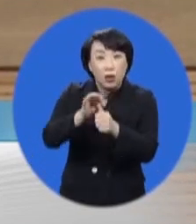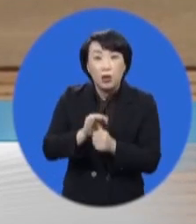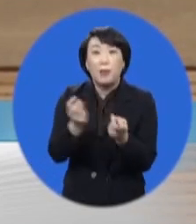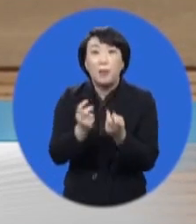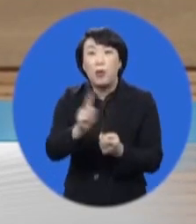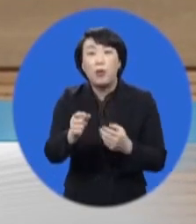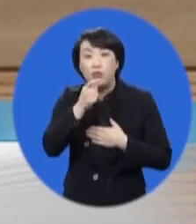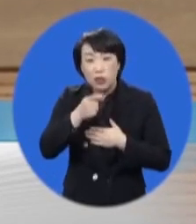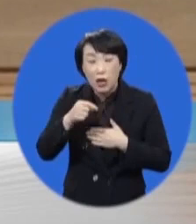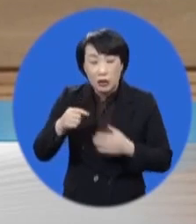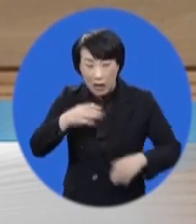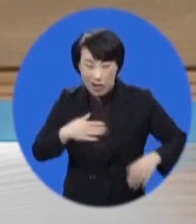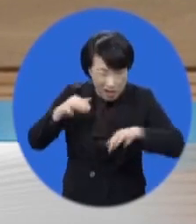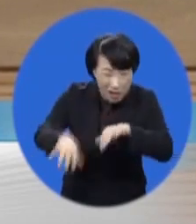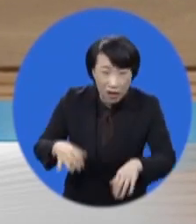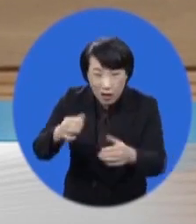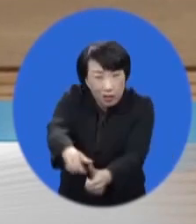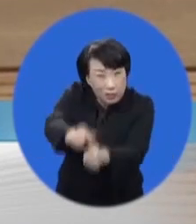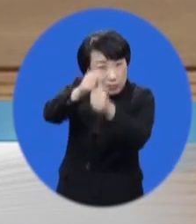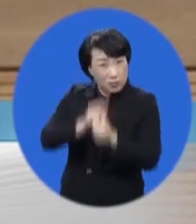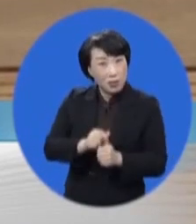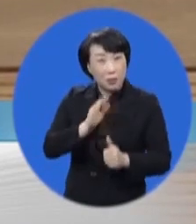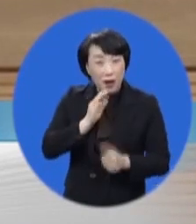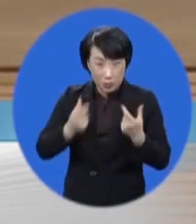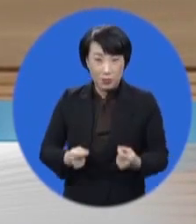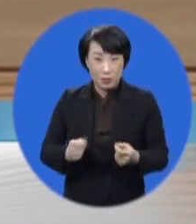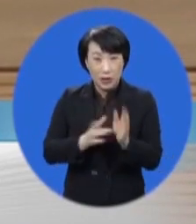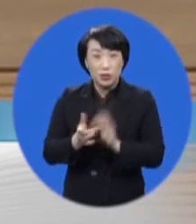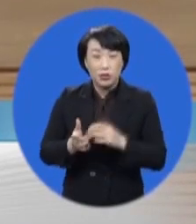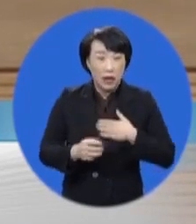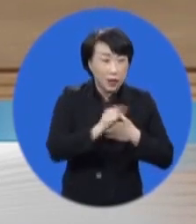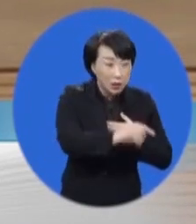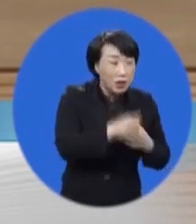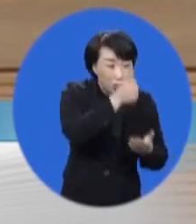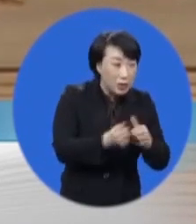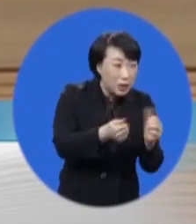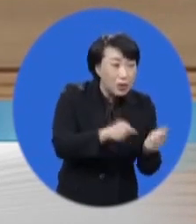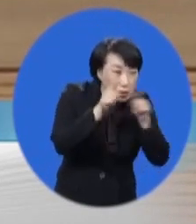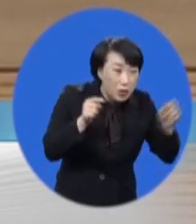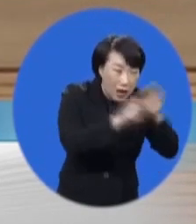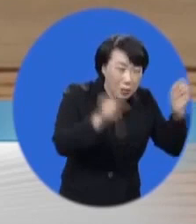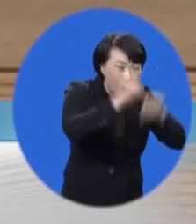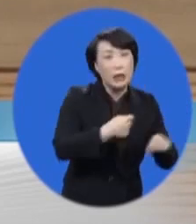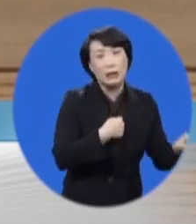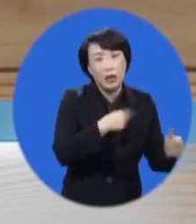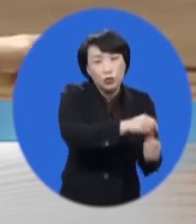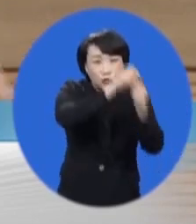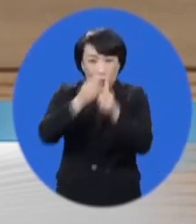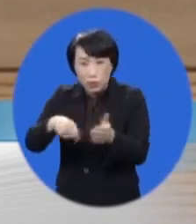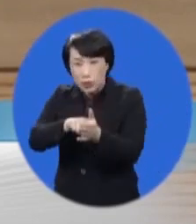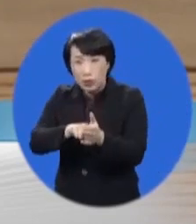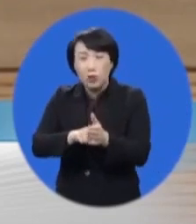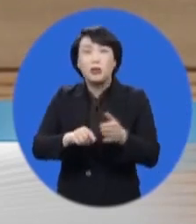자를 건지려고, 다시 말해서 죄와 사망과 지옥 가서 멸망할 자를 살리려고 세월 속에 있는 인간을